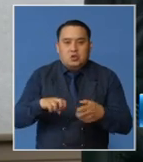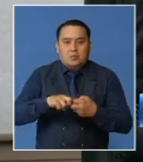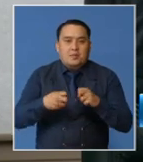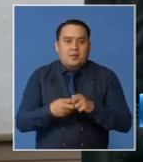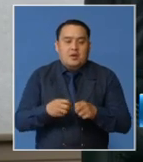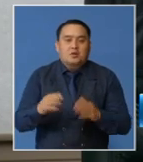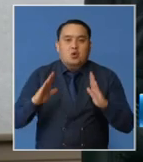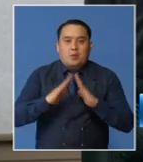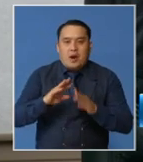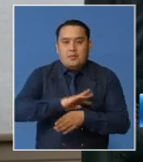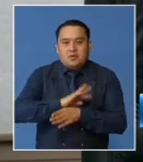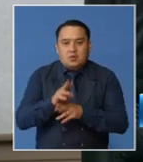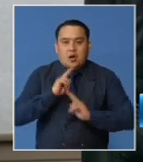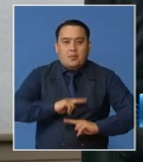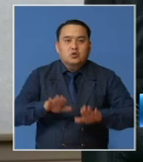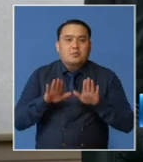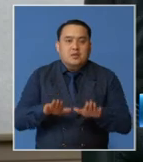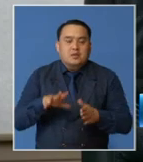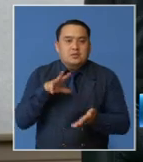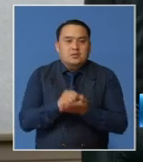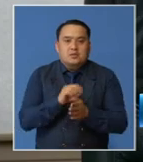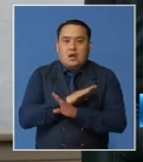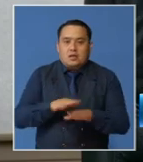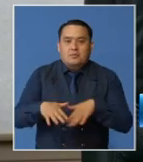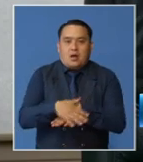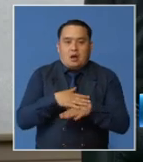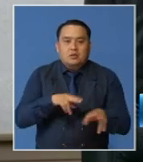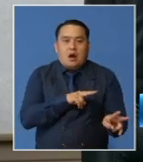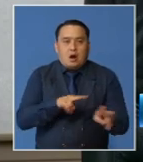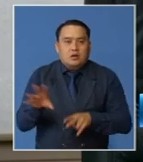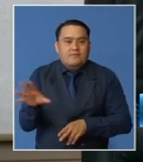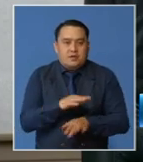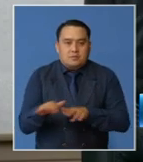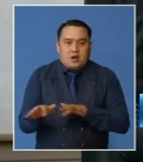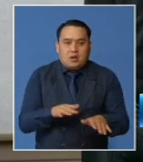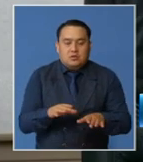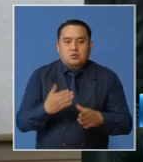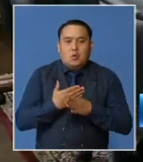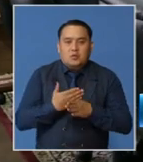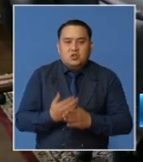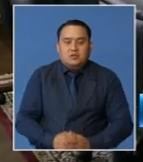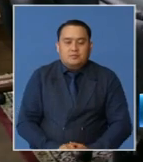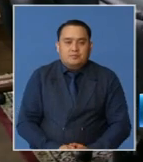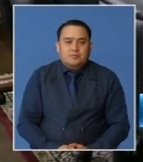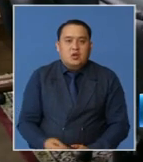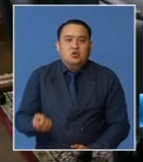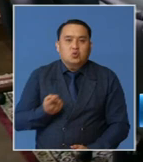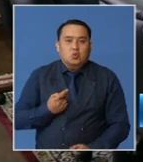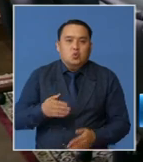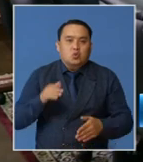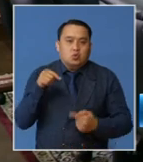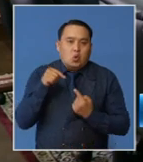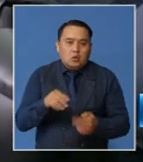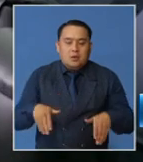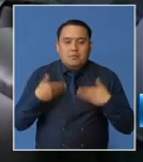жильем. Также обеспечить рабочим местам незанятое население. Держите на контроле весь процесс социальной помощи. Жду конкретных предложений